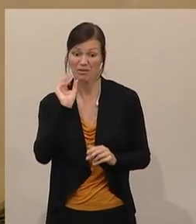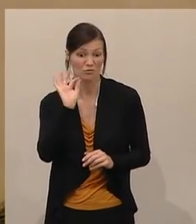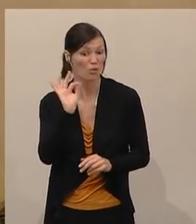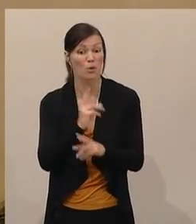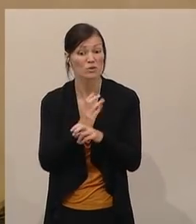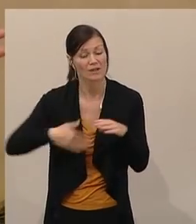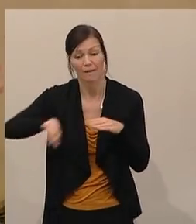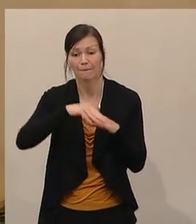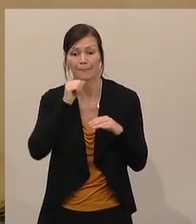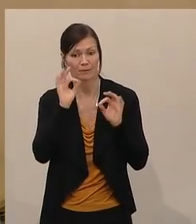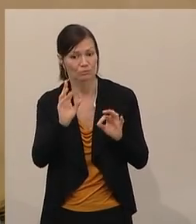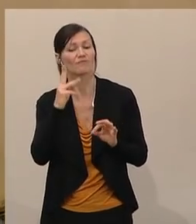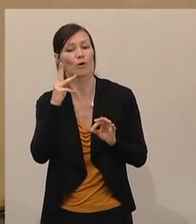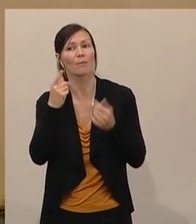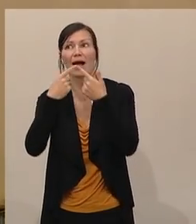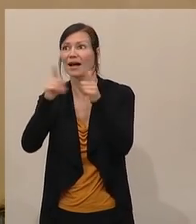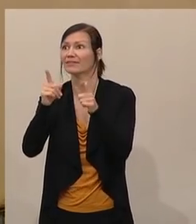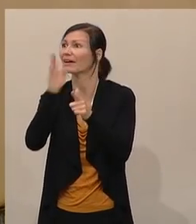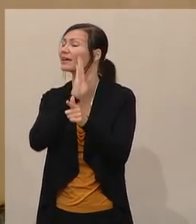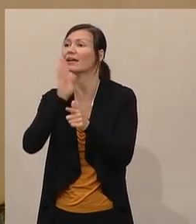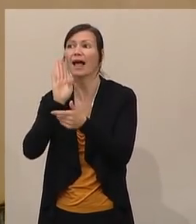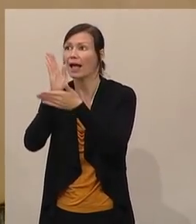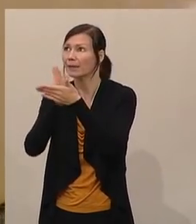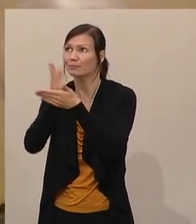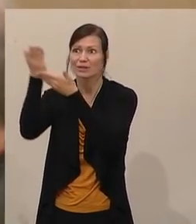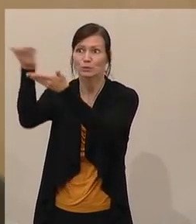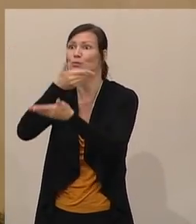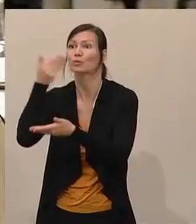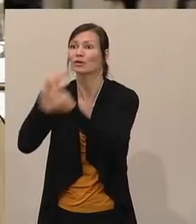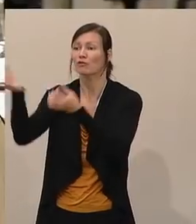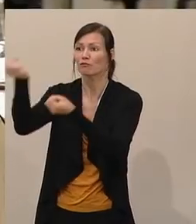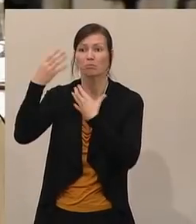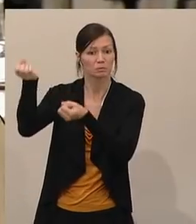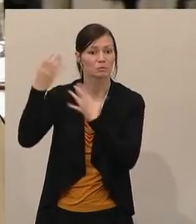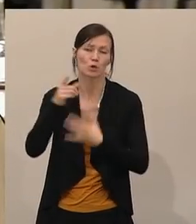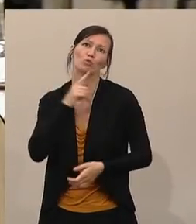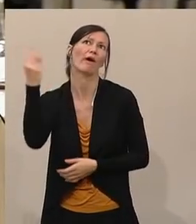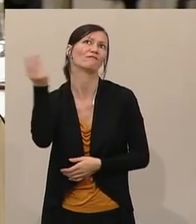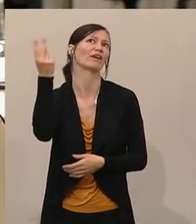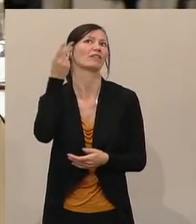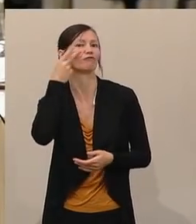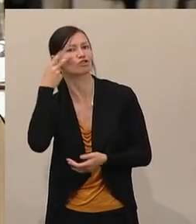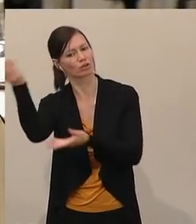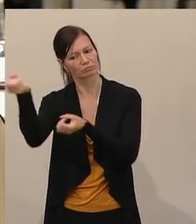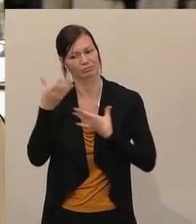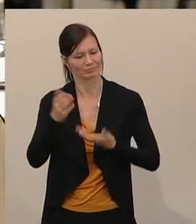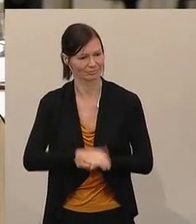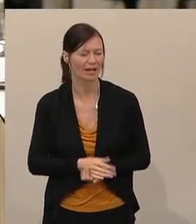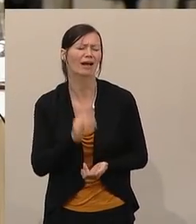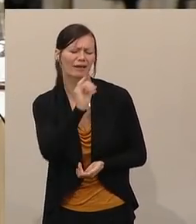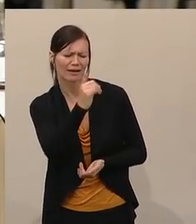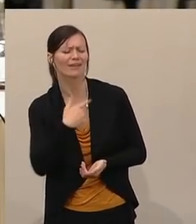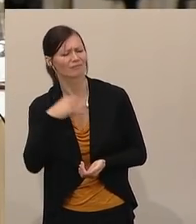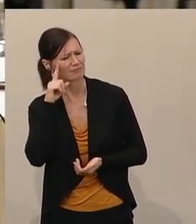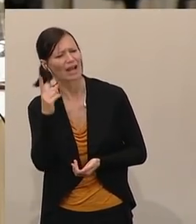anderen Geheimdienste kein Vertrauen mehr haben und uns nichts mehr zukommen lassen, außer unverfänglichen Wetterdaten. Ja, ich weiß schon,